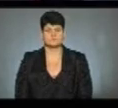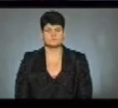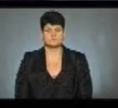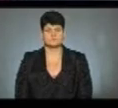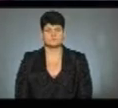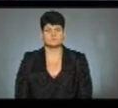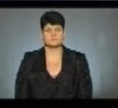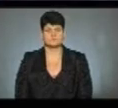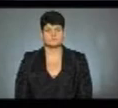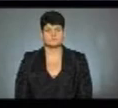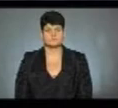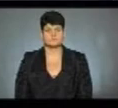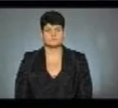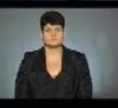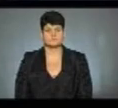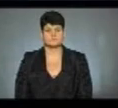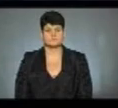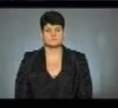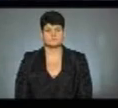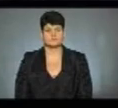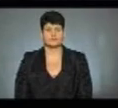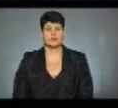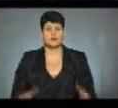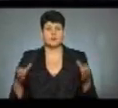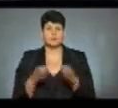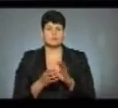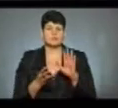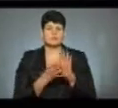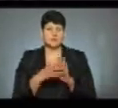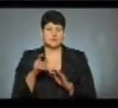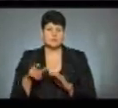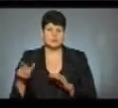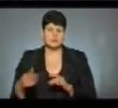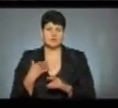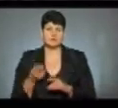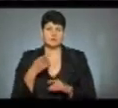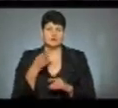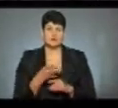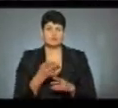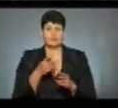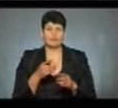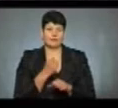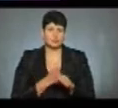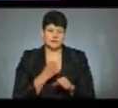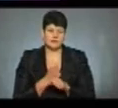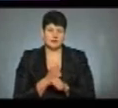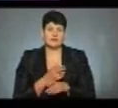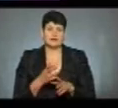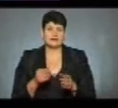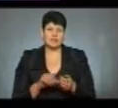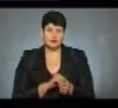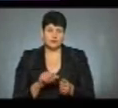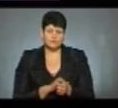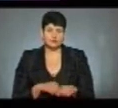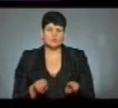центрі міста та на масиві Сонячний, під час яких затримали групу з 9 осіб, яких підозрюють у виготовленні та продажі наркотиків. Одночасно